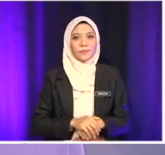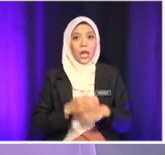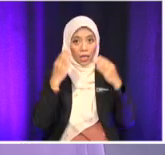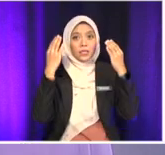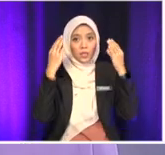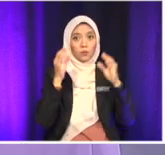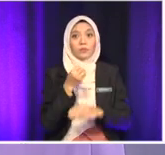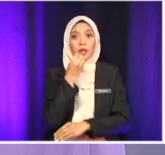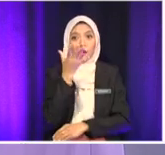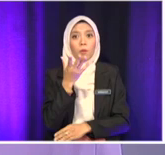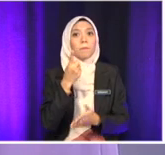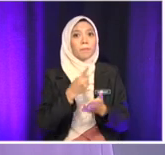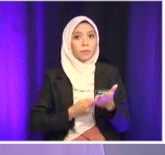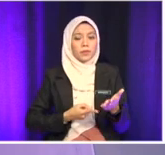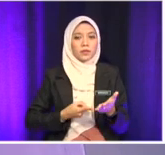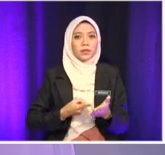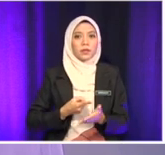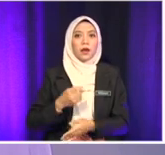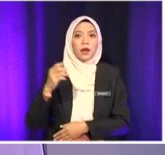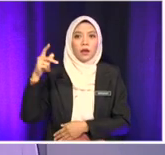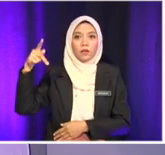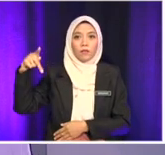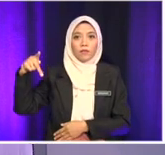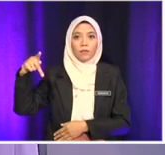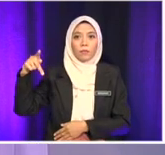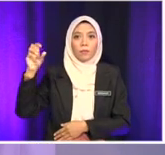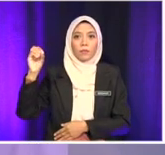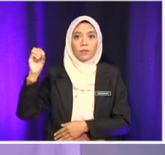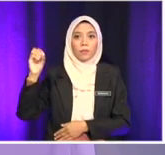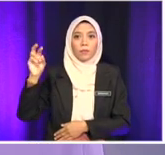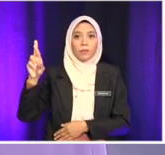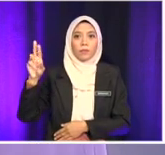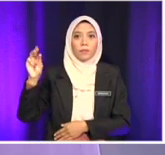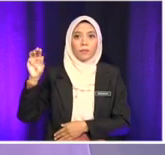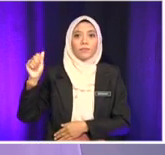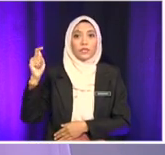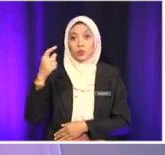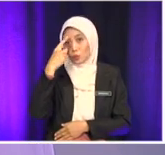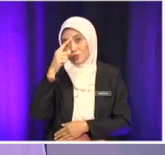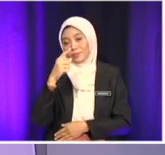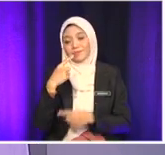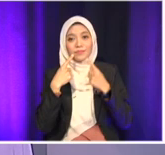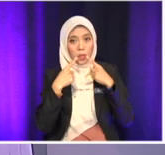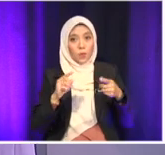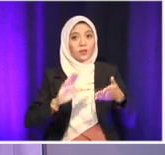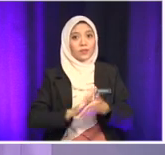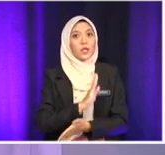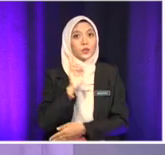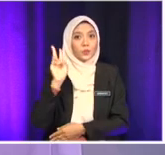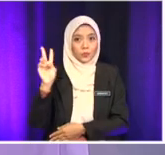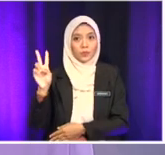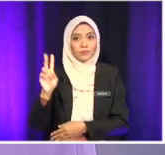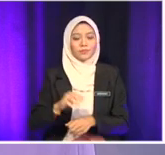format-formet ataupun berkari-pekara yang murid-murid peluk ketahui Untuk menjawab kertas 2 SPM yang